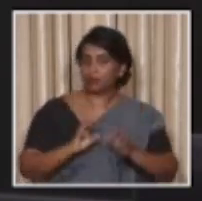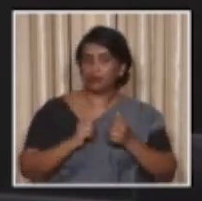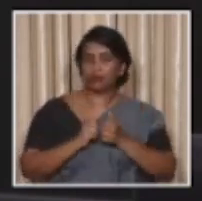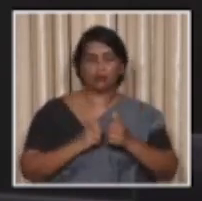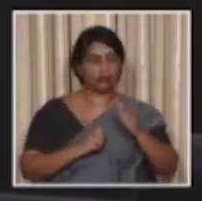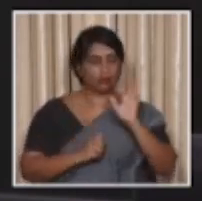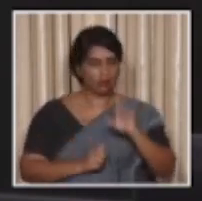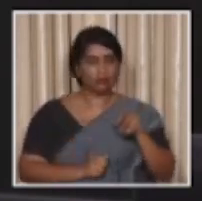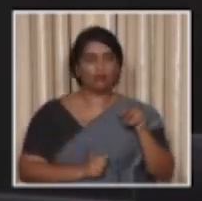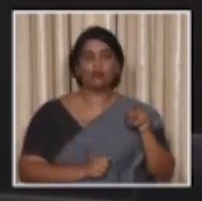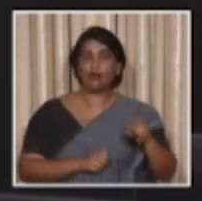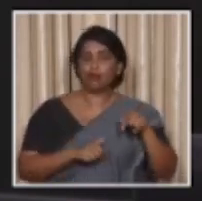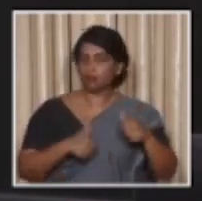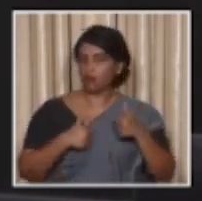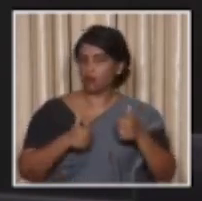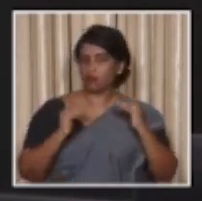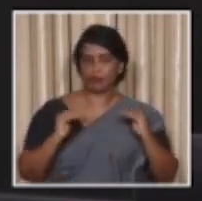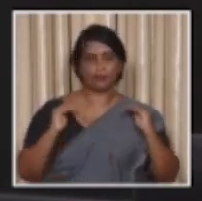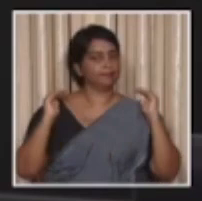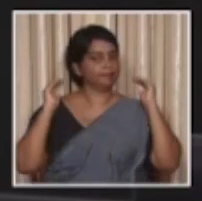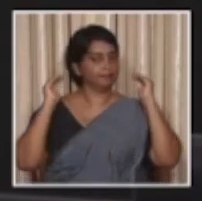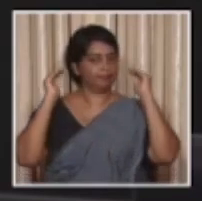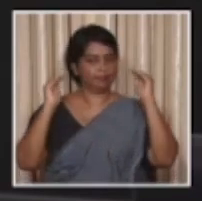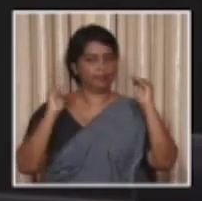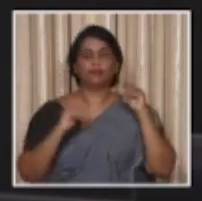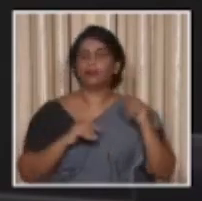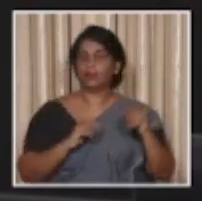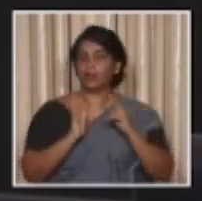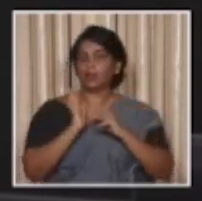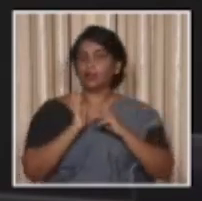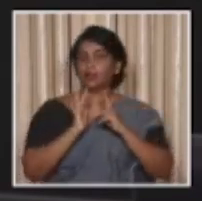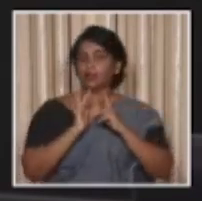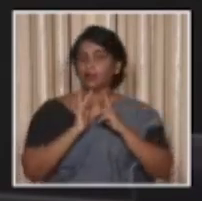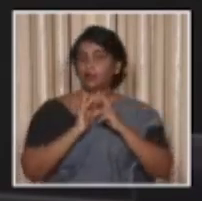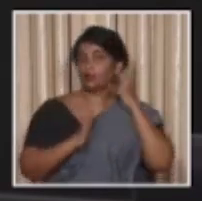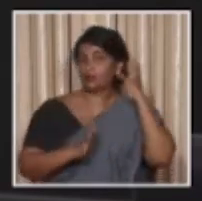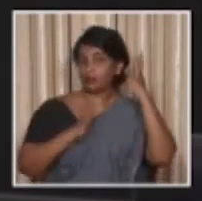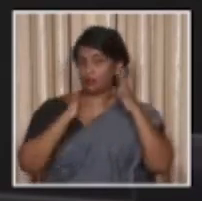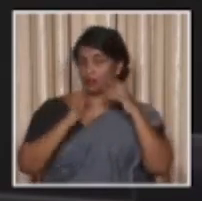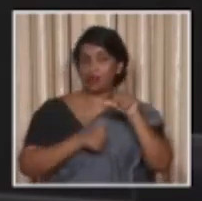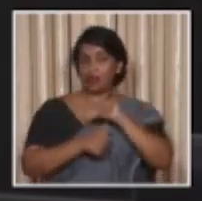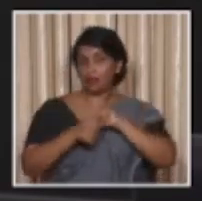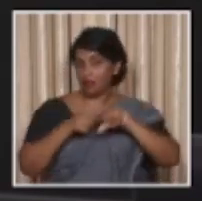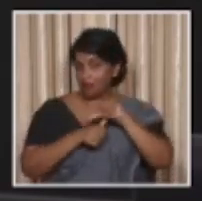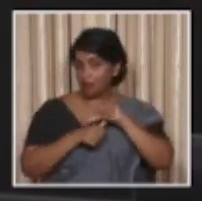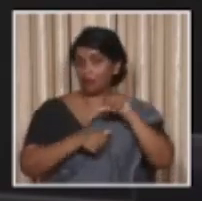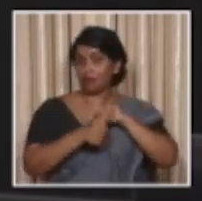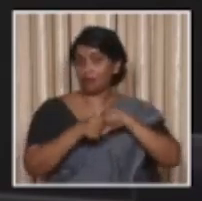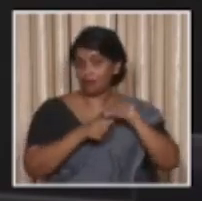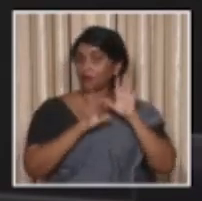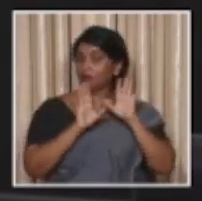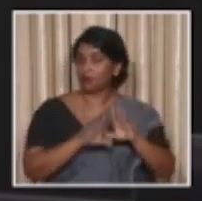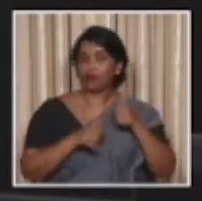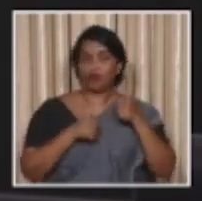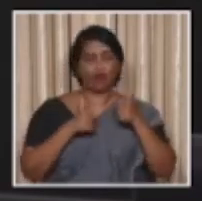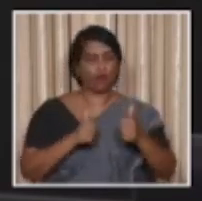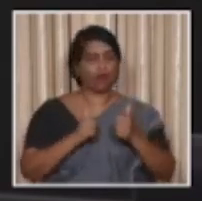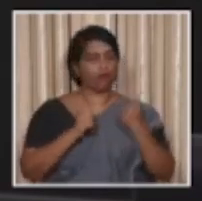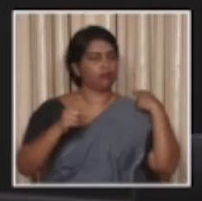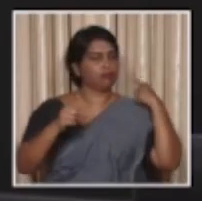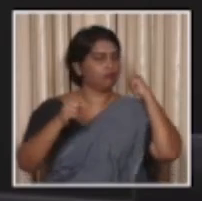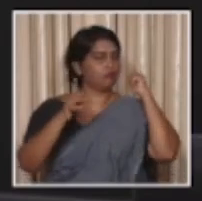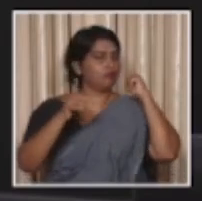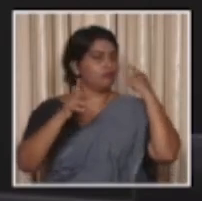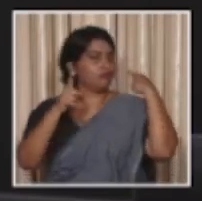නිසා අද හොඳ තැනකට ඇවිල්ලා තියෙනවා. ජාත්‍යන්තර ආයතන පවා හොඳම